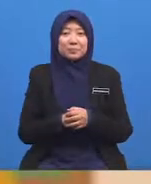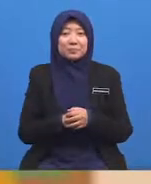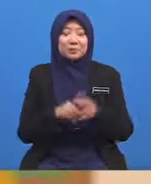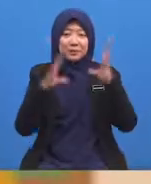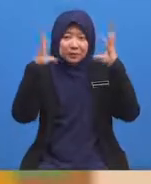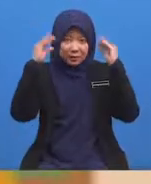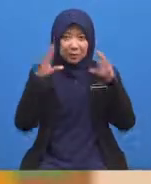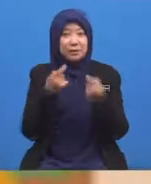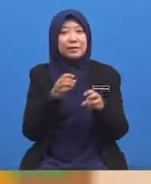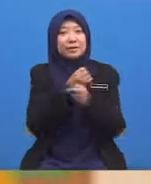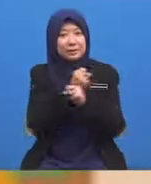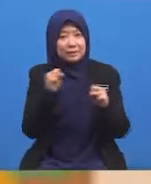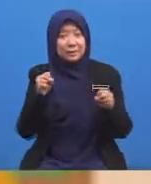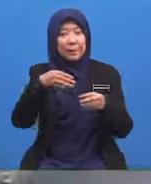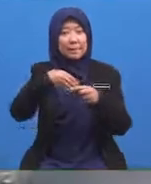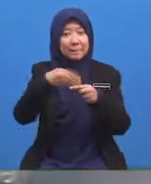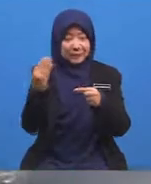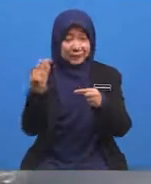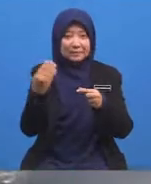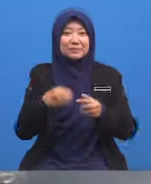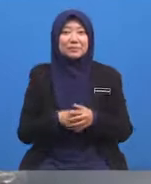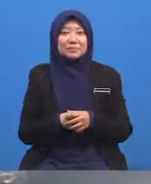Cikgu telah sediakan beras,